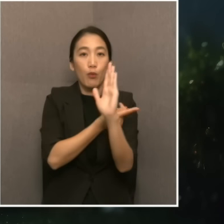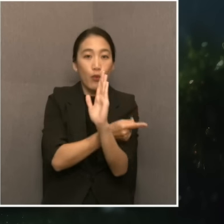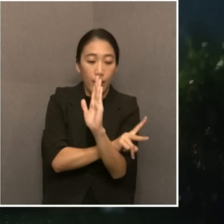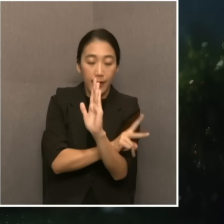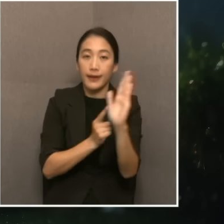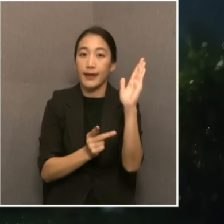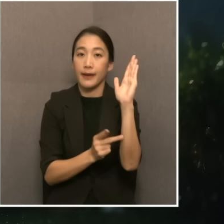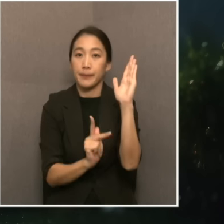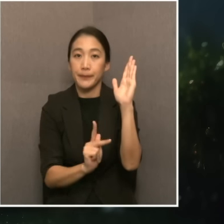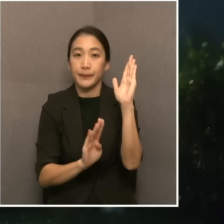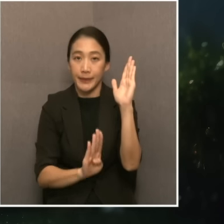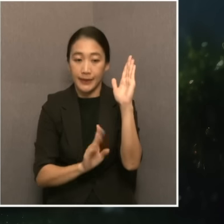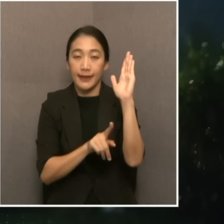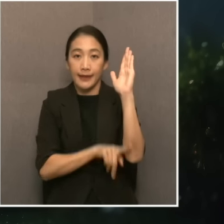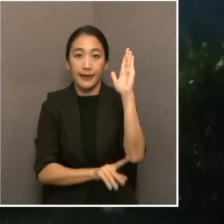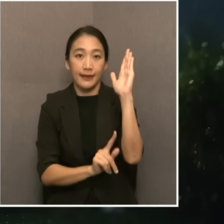สตูลด้วยค่ะ